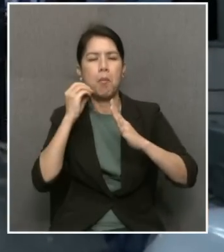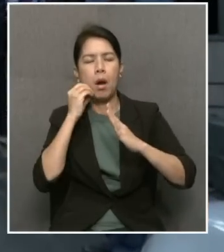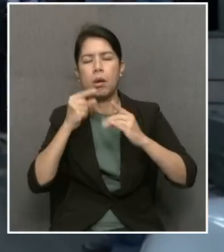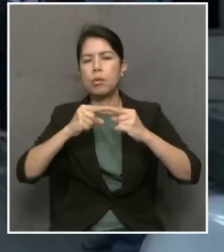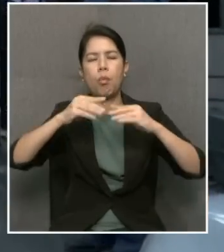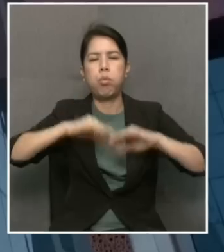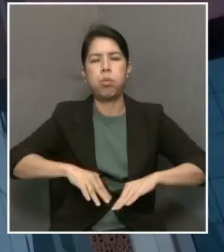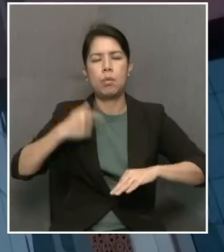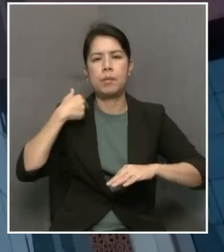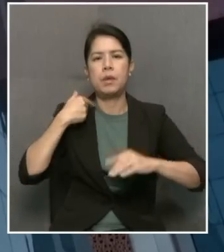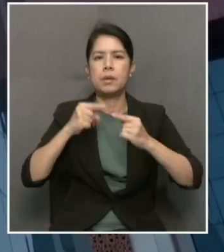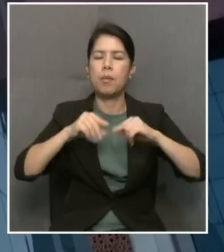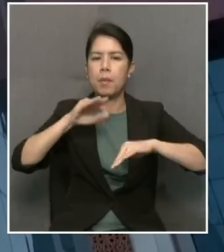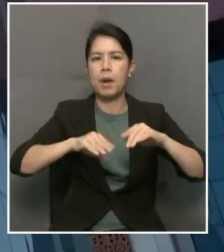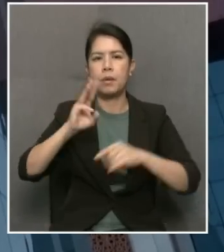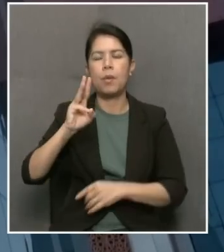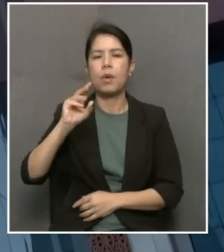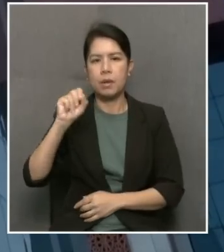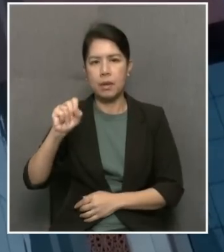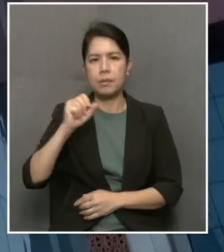ลังในครั้งนั้นครับ